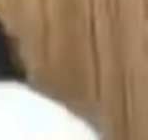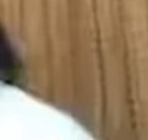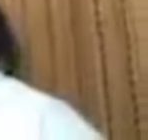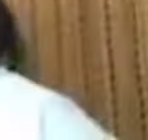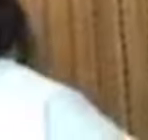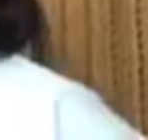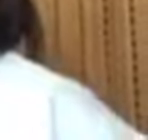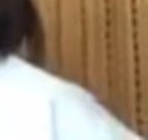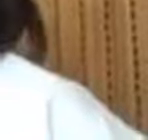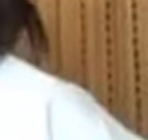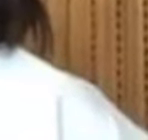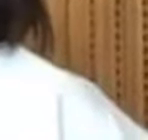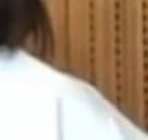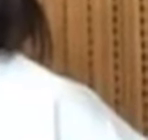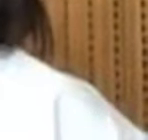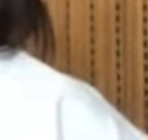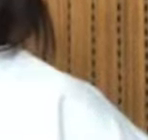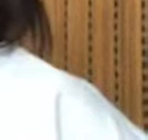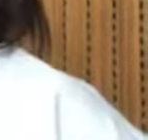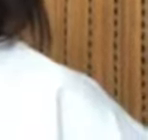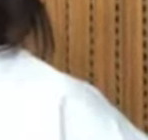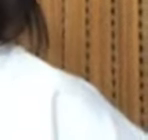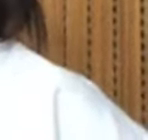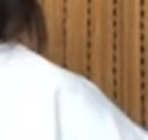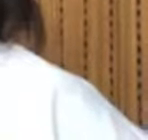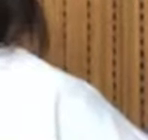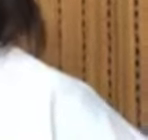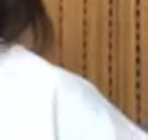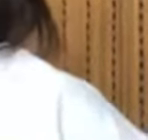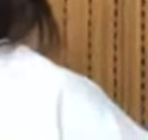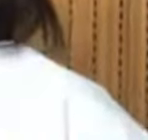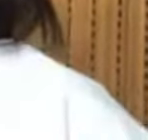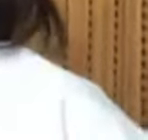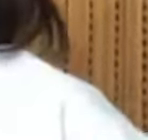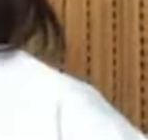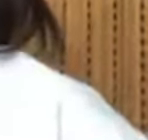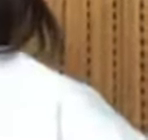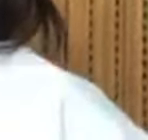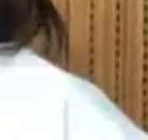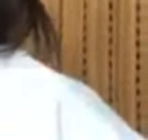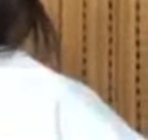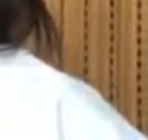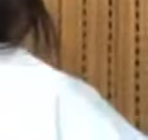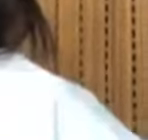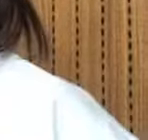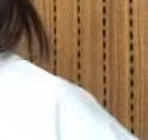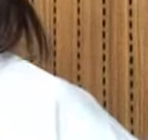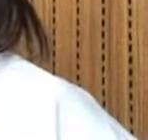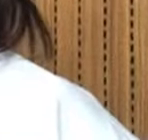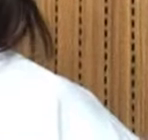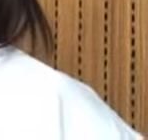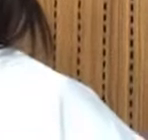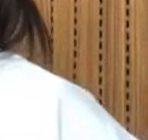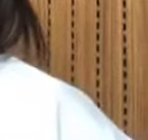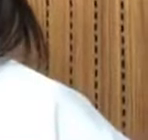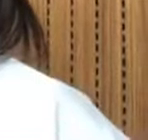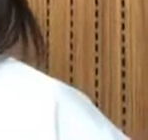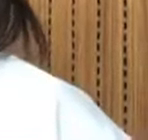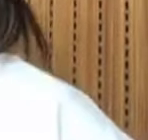ท่านสมคิด ท่านพาเสียงหัวเราะกันเลยนะคะกับการตอบโต้ชี้แจงของนายกรัฐมนตรีที่ก็ไม่ได้พูดอะไรมากสั้นๆนะแต่ก็มี